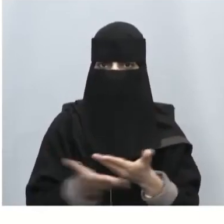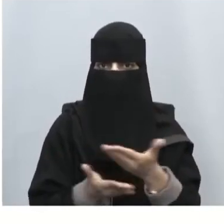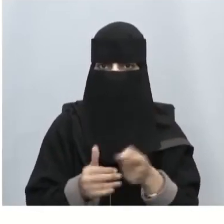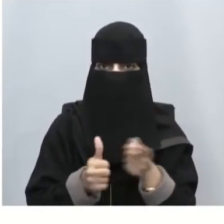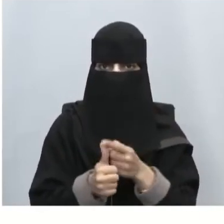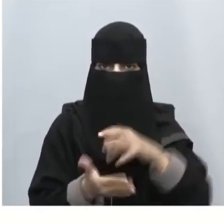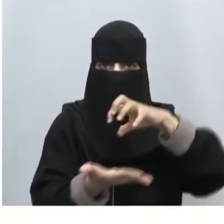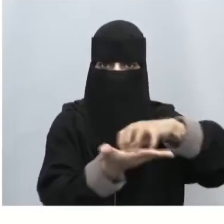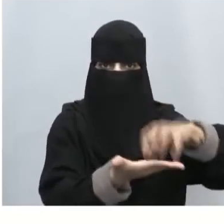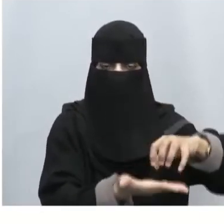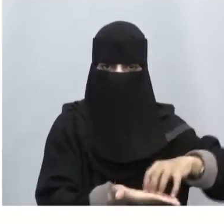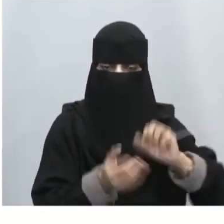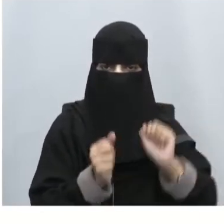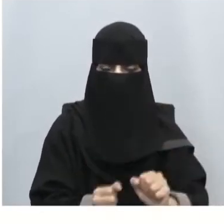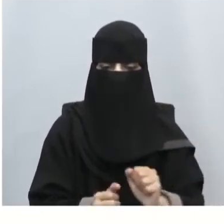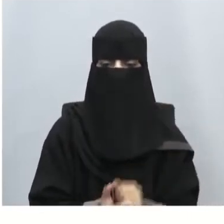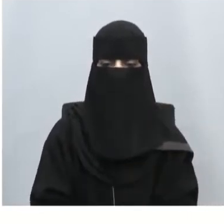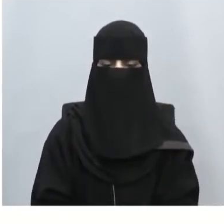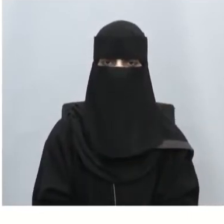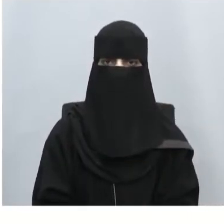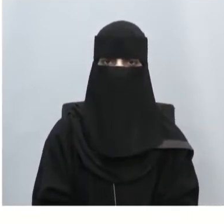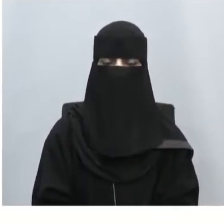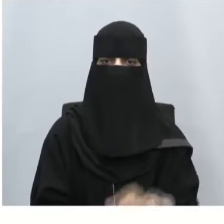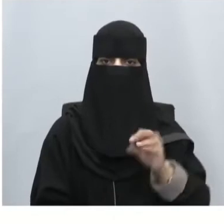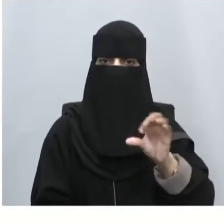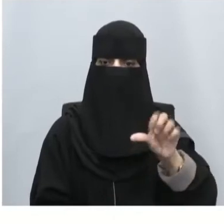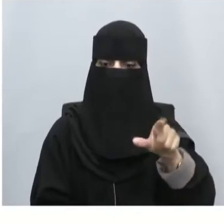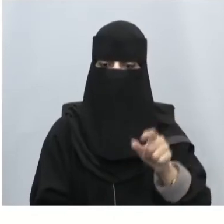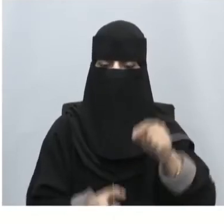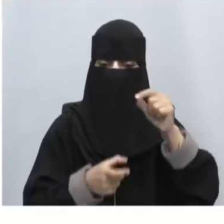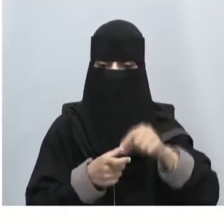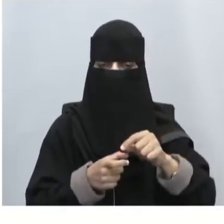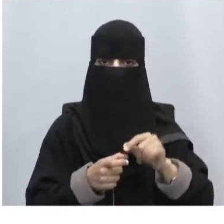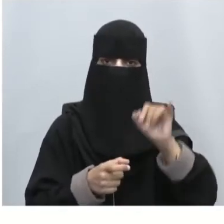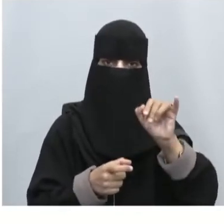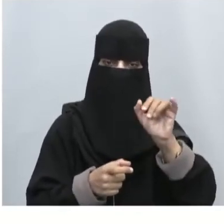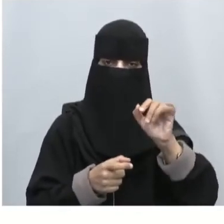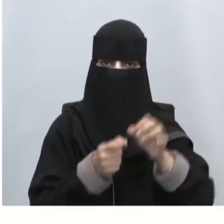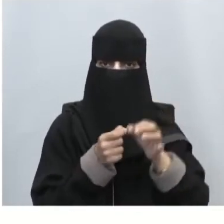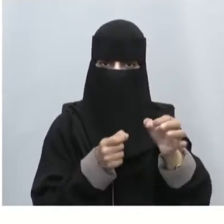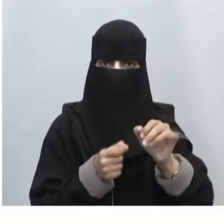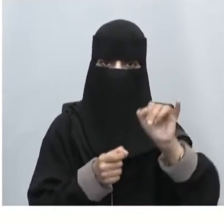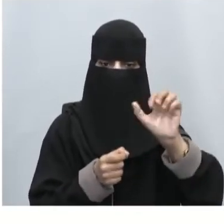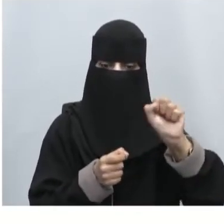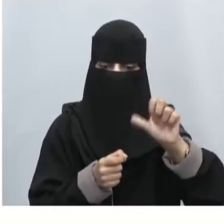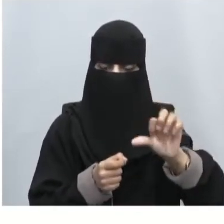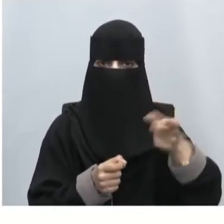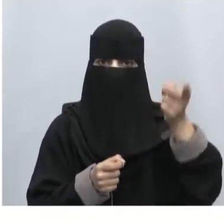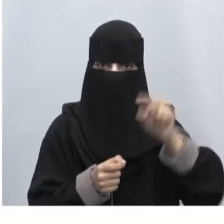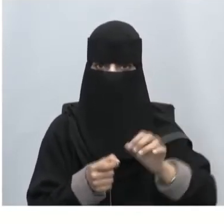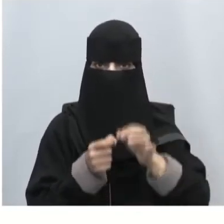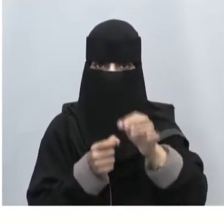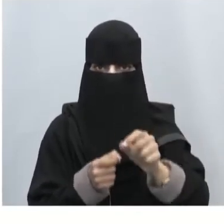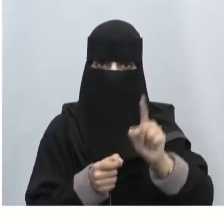اول الاقاليم الاسلاميه في تلك الفتره وهو اقليم مصر وبلاد الشام ونبدا بتعيينهم على الخريطه